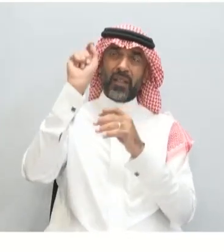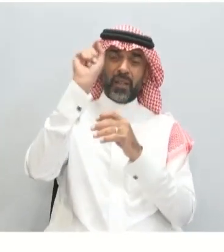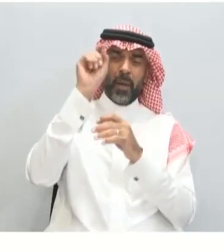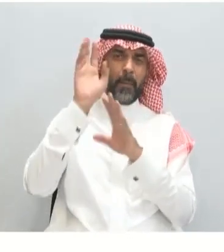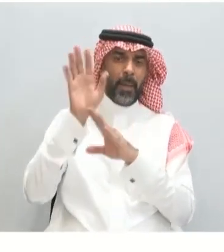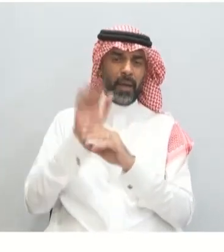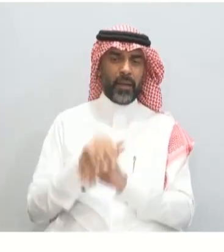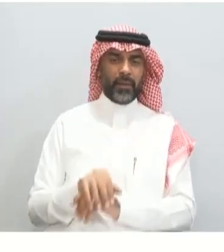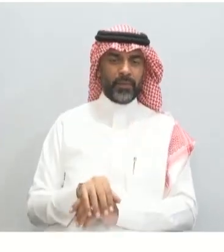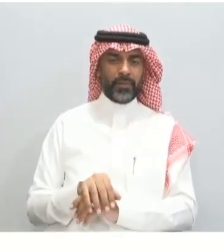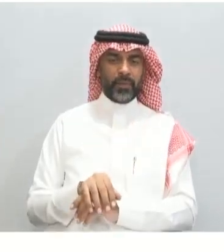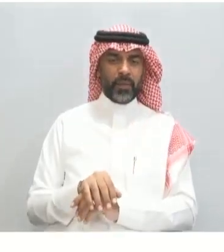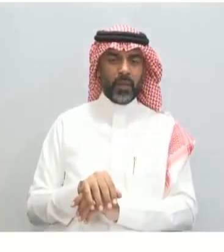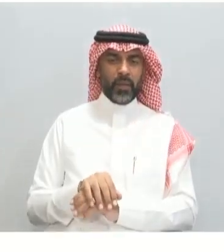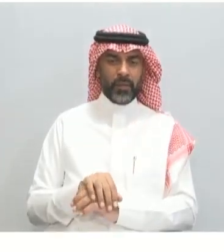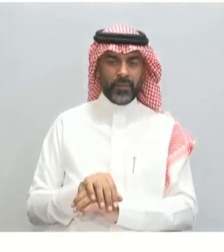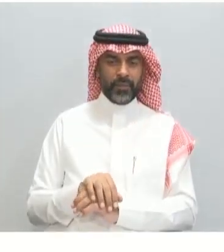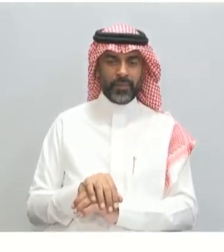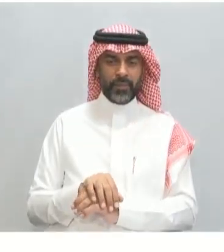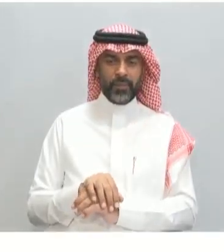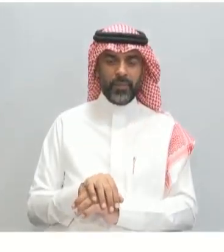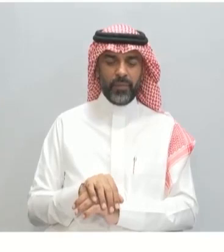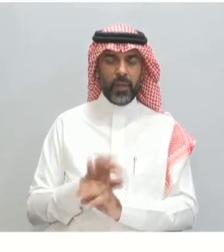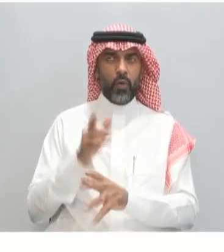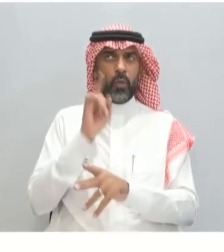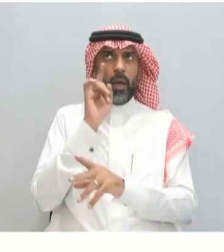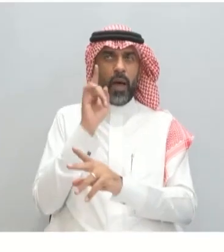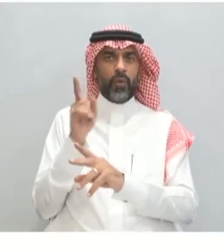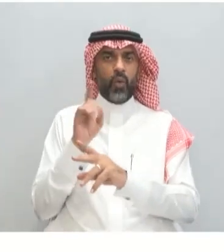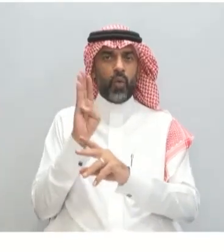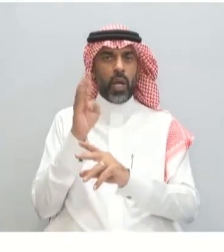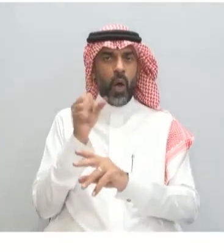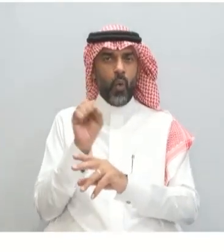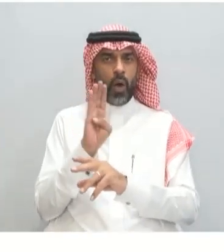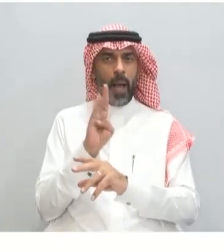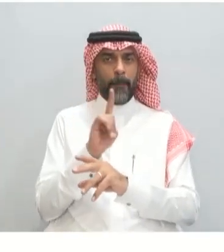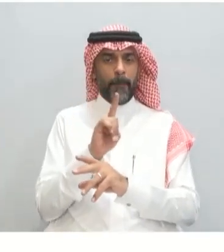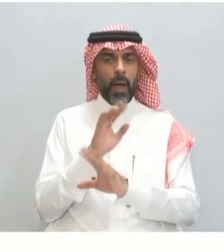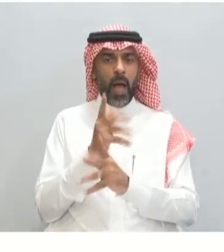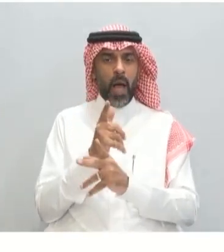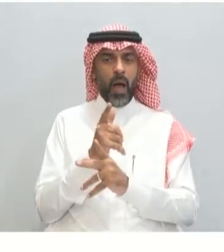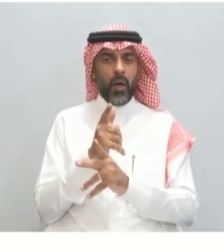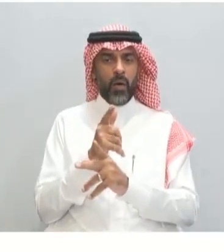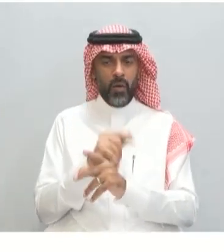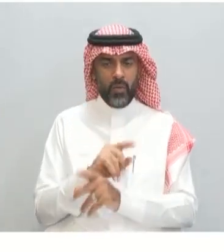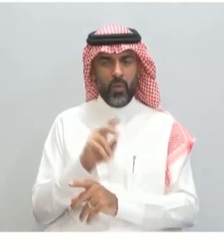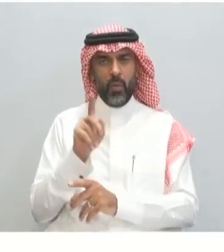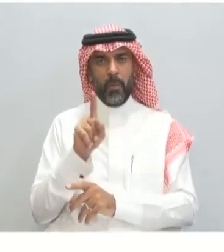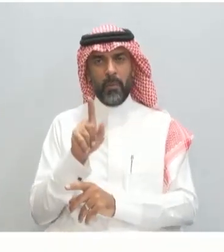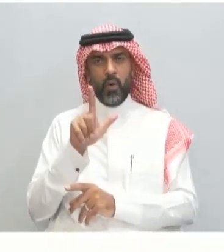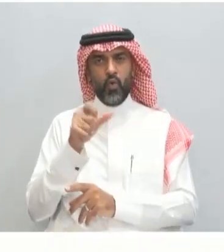الباقيه التي لا ينطبق عليها خصائص الكوكب ولا خصائص كوكب البلوتو